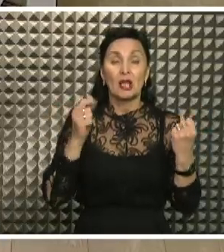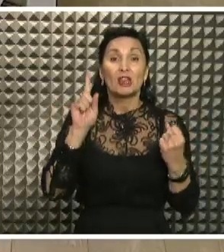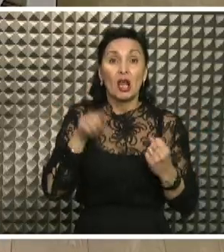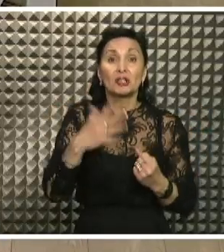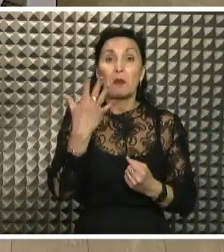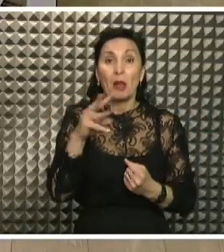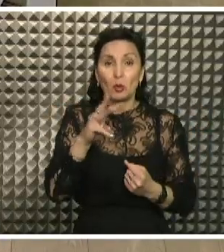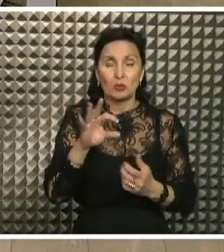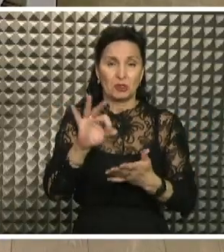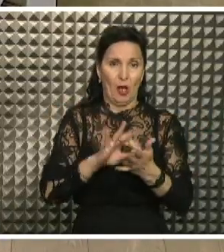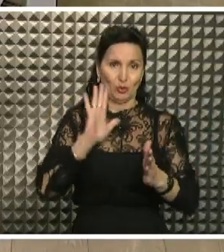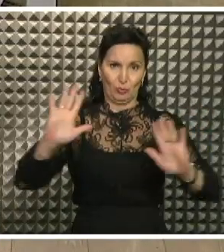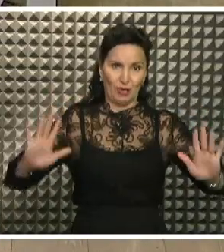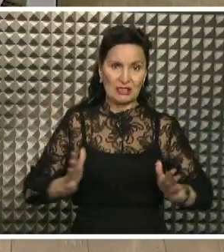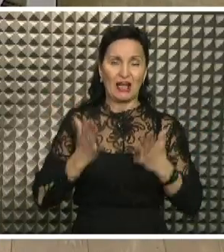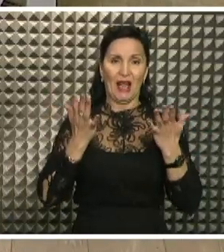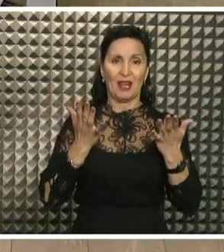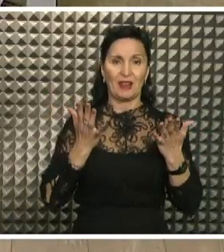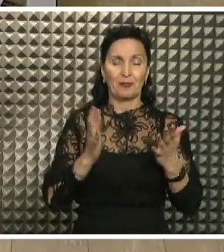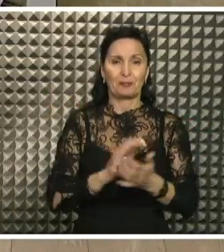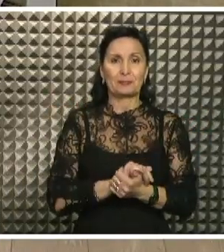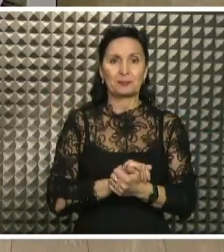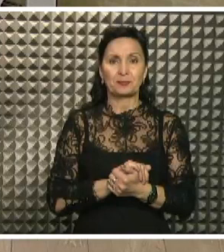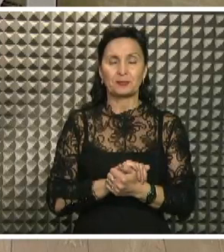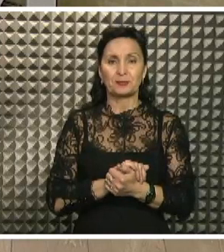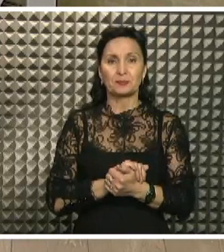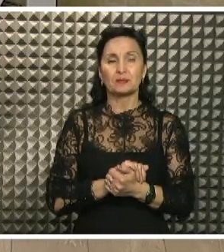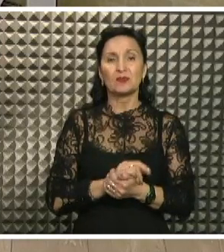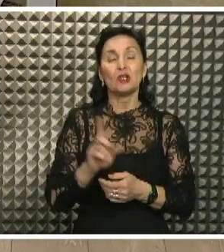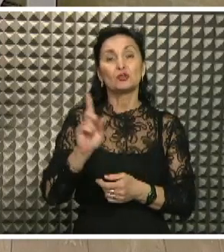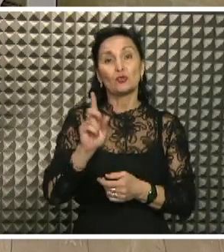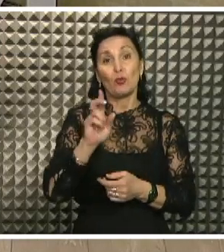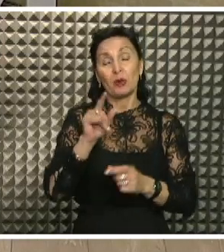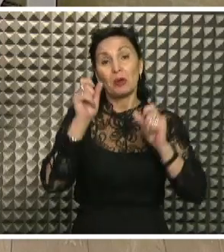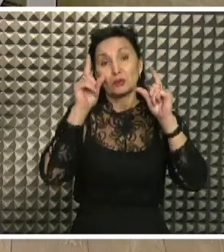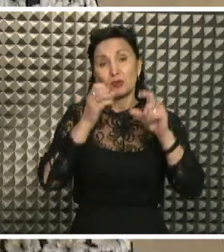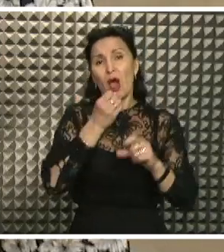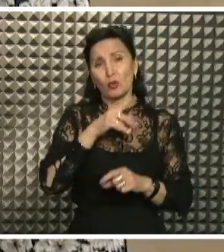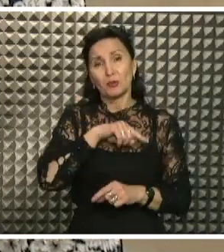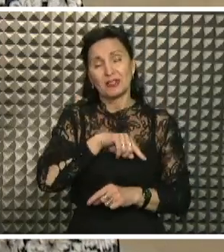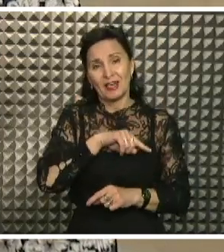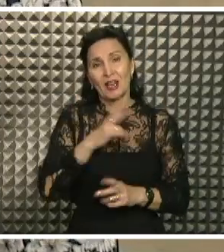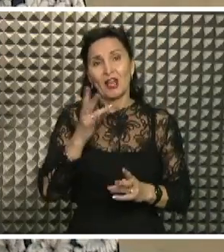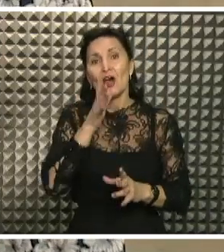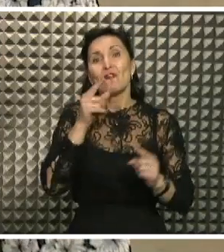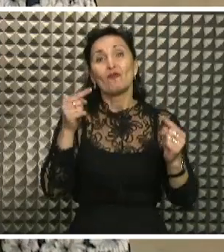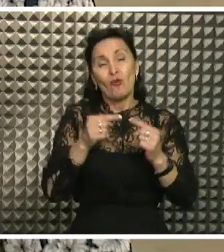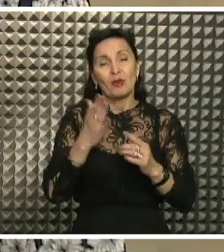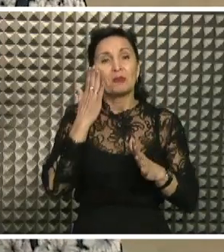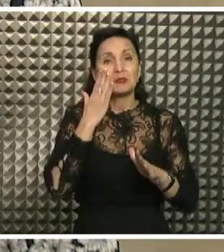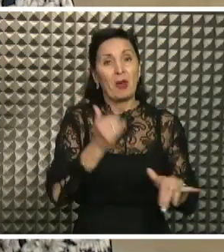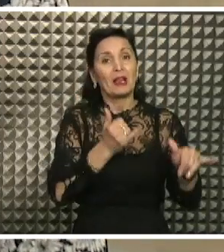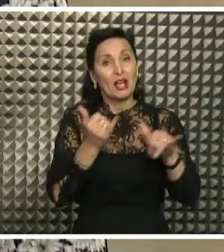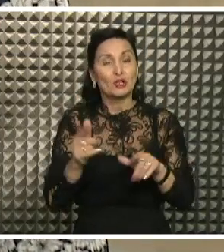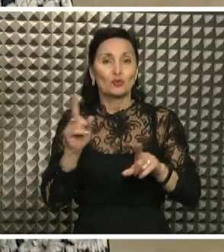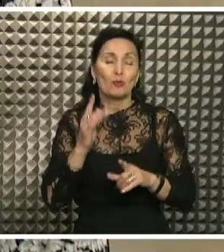5 минут поднимут вам сразу же настроение. Естественно. Что еще порекомендуете? Но чтобы проснуться в хорошем настроении, надо вовремя лечь спать,